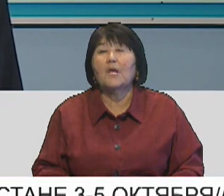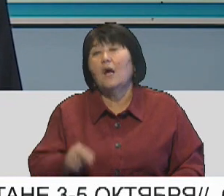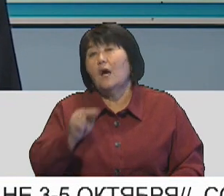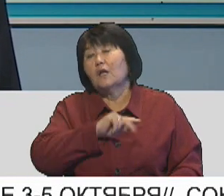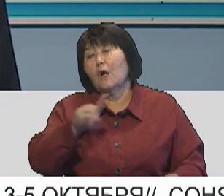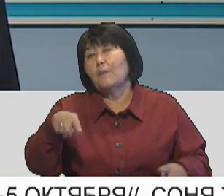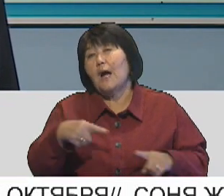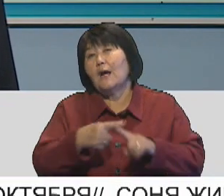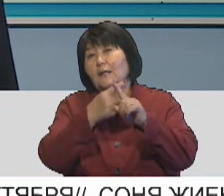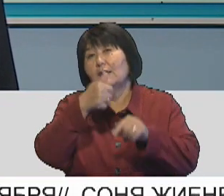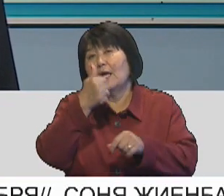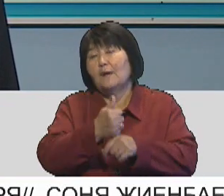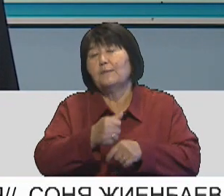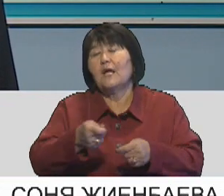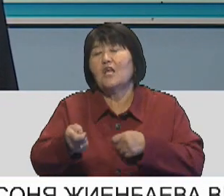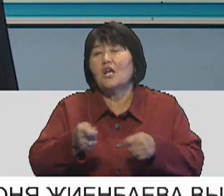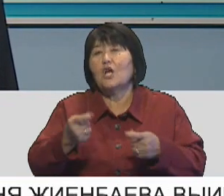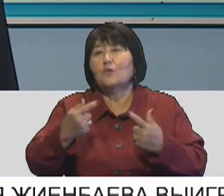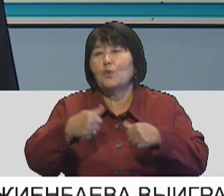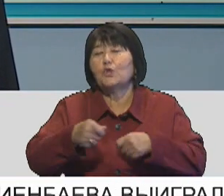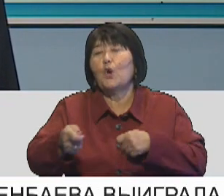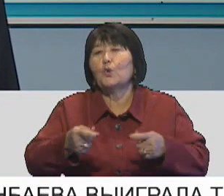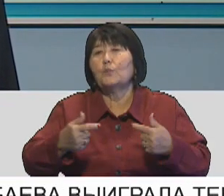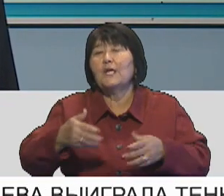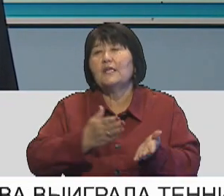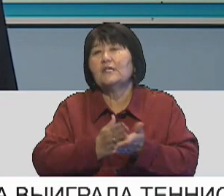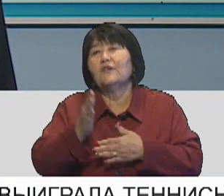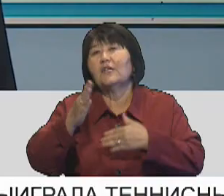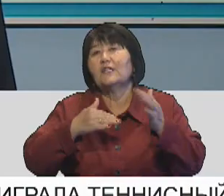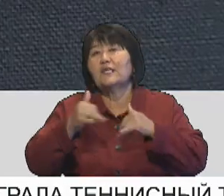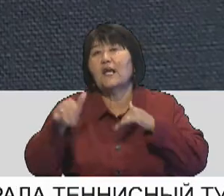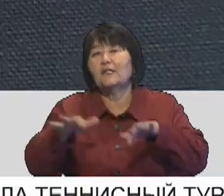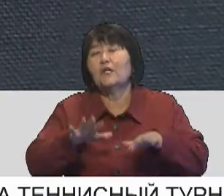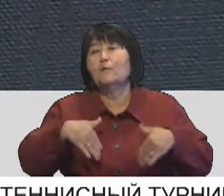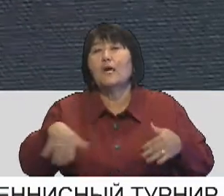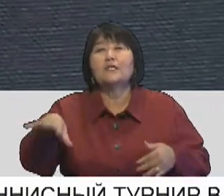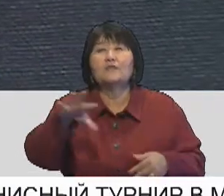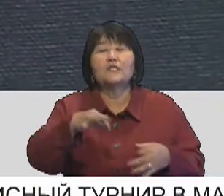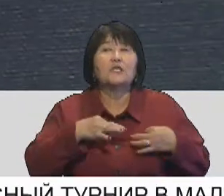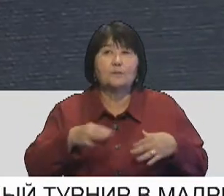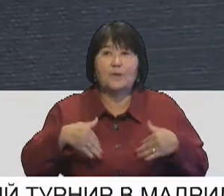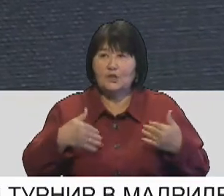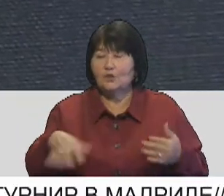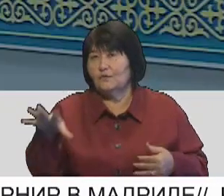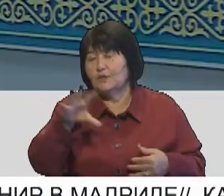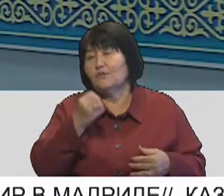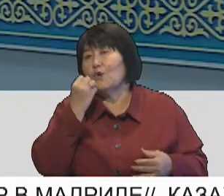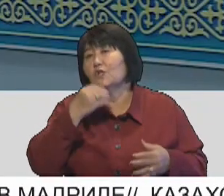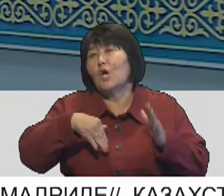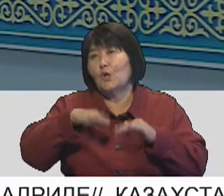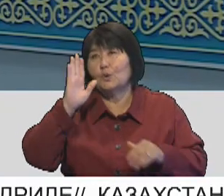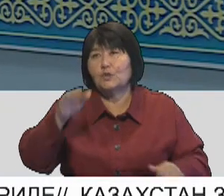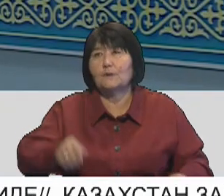Работал главным инженером, начальником участка, руководителем отделения в сфере строительства. Поздравляю всех с праздником. Желаю всего наилучшего.